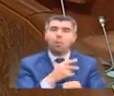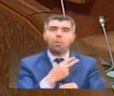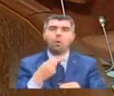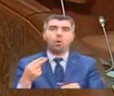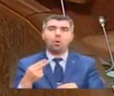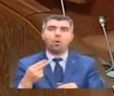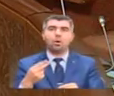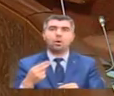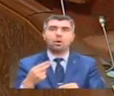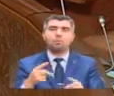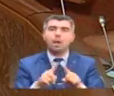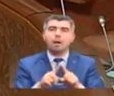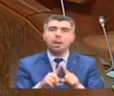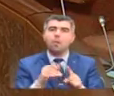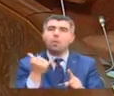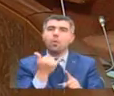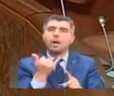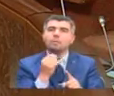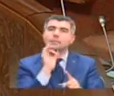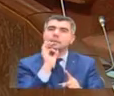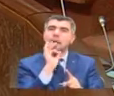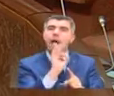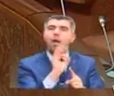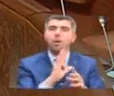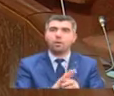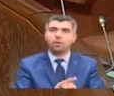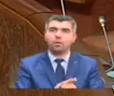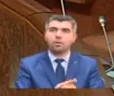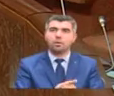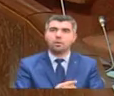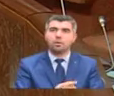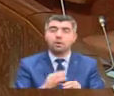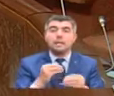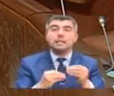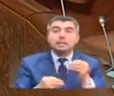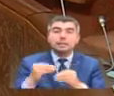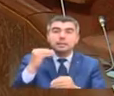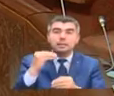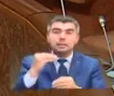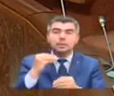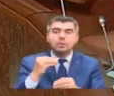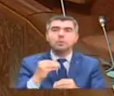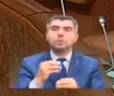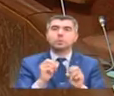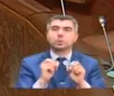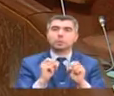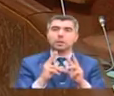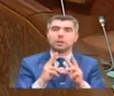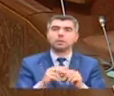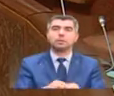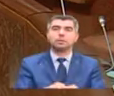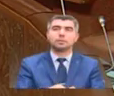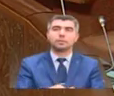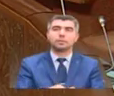الفساد، هادو عناصر هما الأساس. إلا قدينا نزيدو فما فوق يلا خصنا نتقدو مع هاد العناصر،